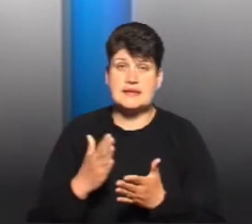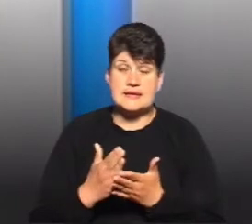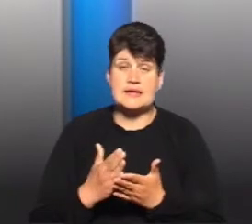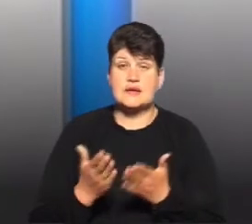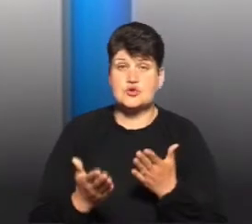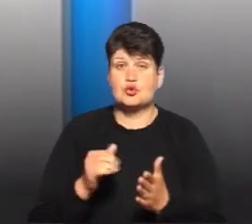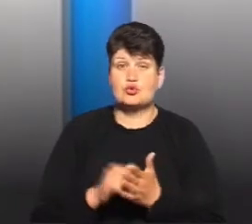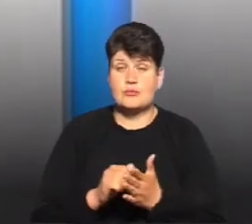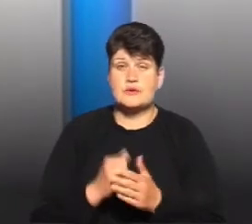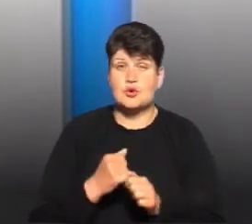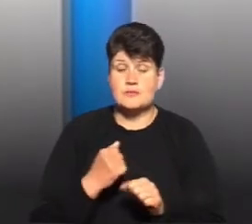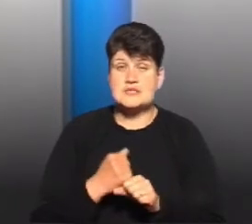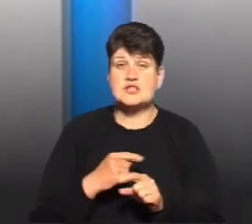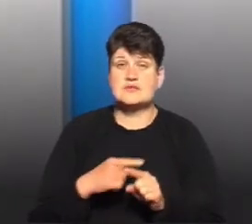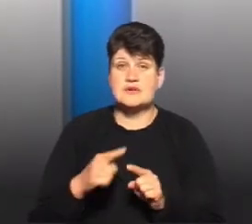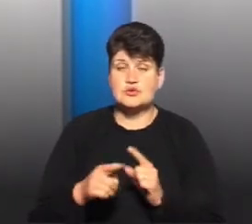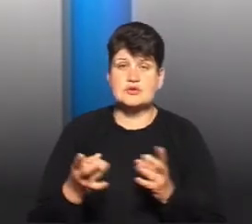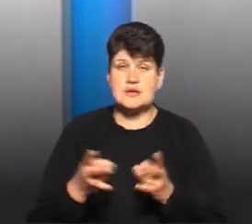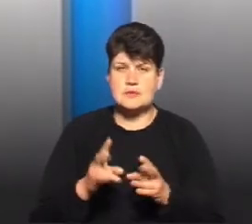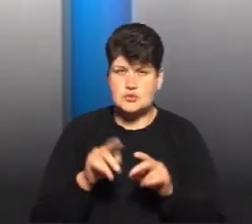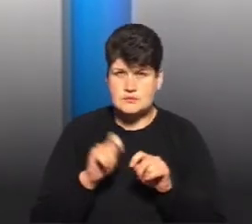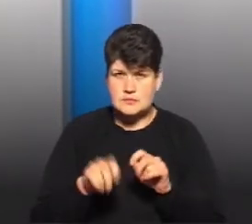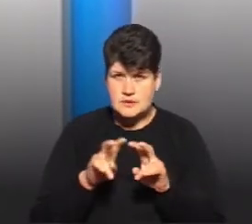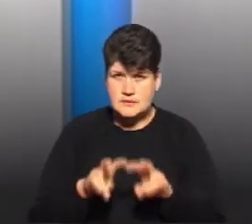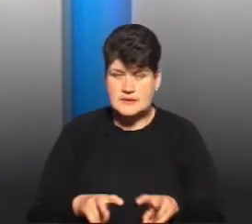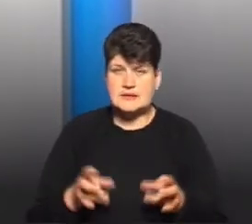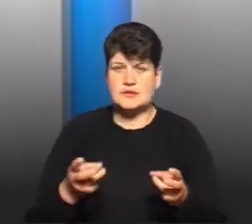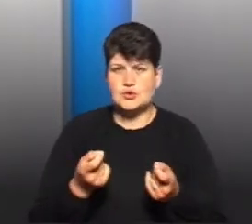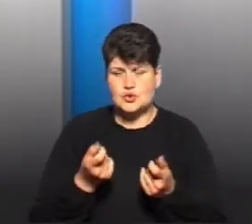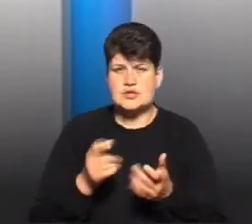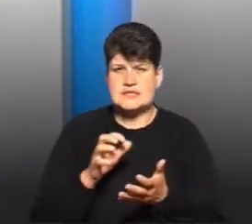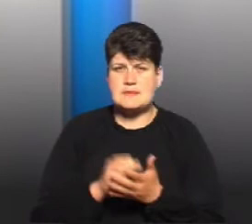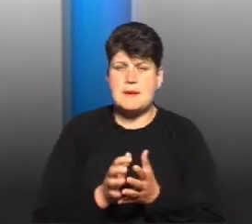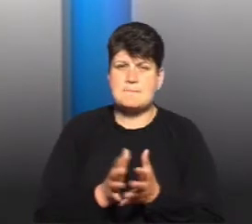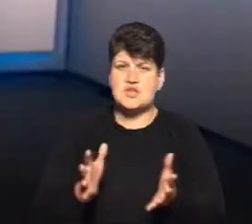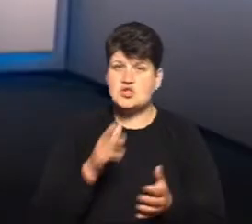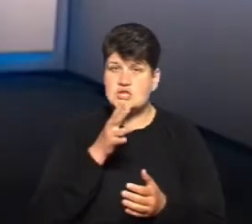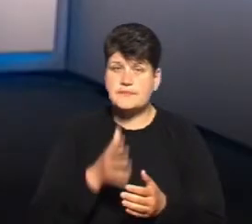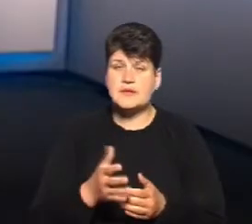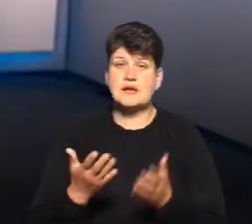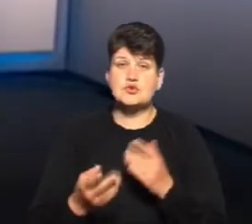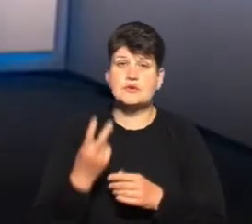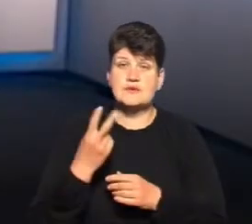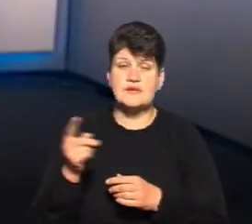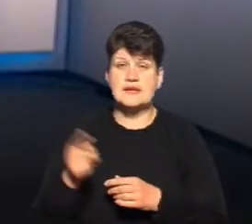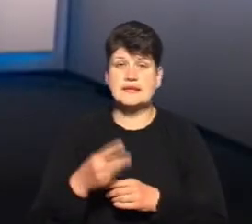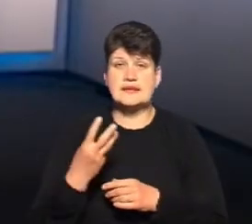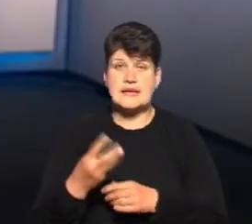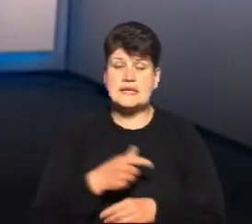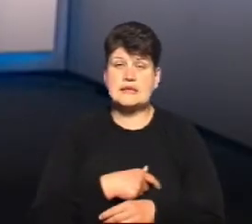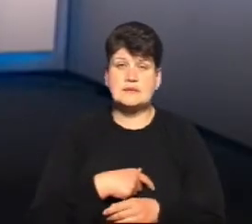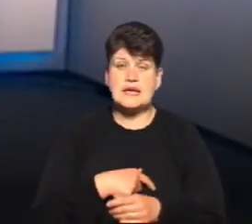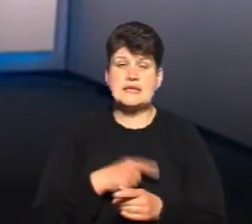робиться швидко. Якщо треба щось дослідити і вивчити, то тоді трошки це займає більше часу. Якщо 2/3 депутатів так на сесії ухвалили передати